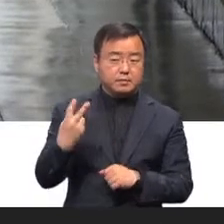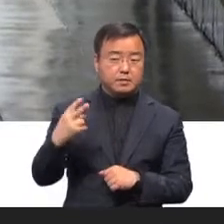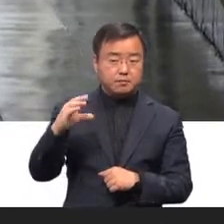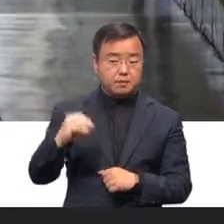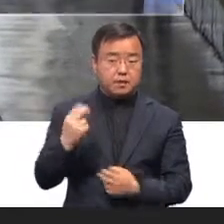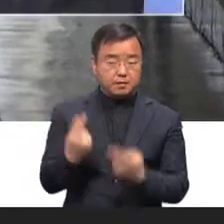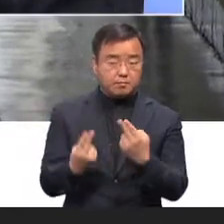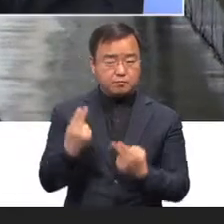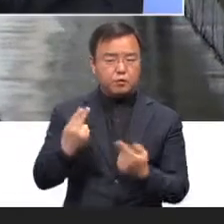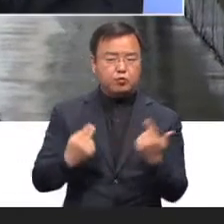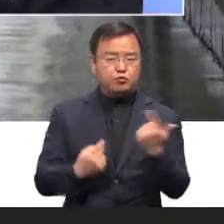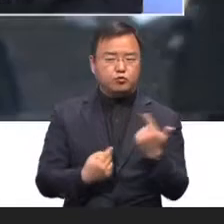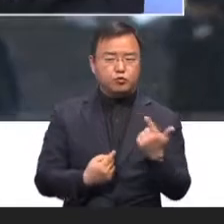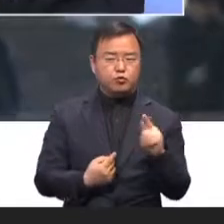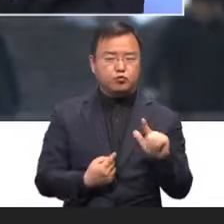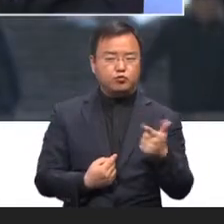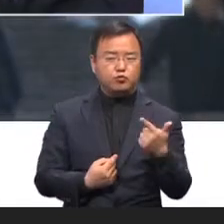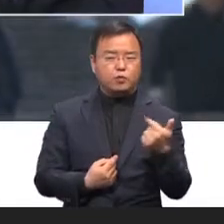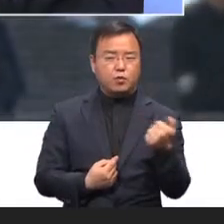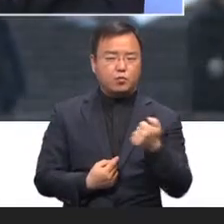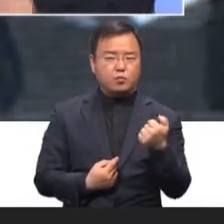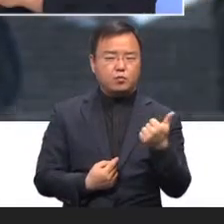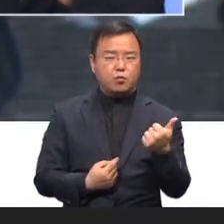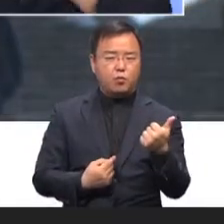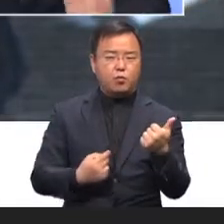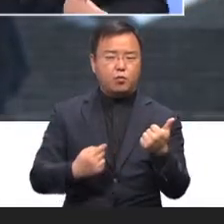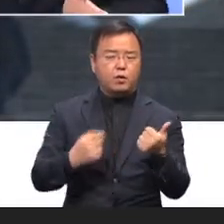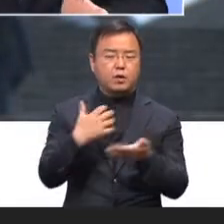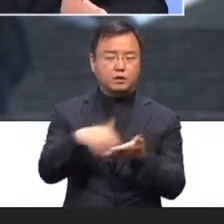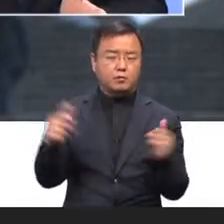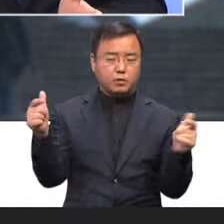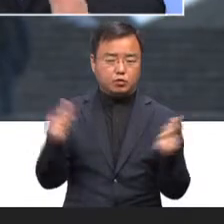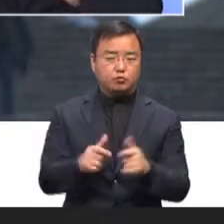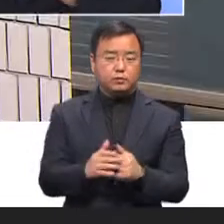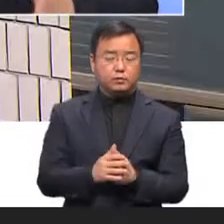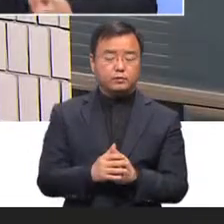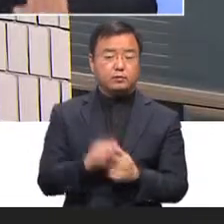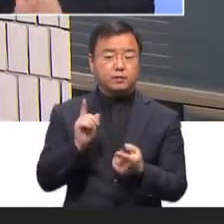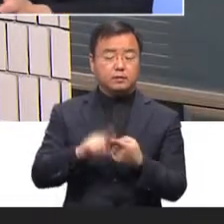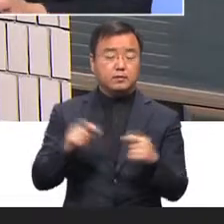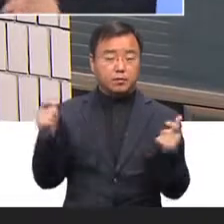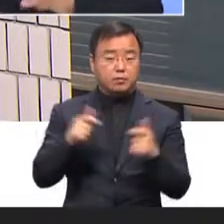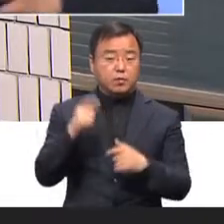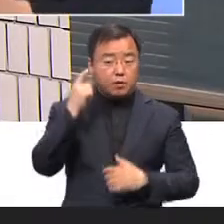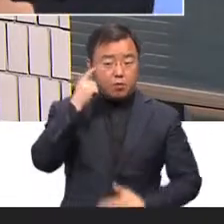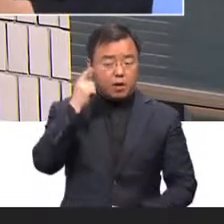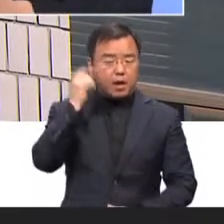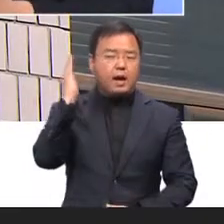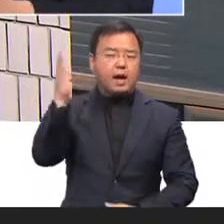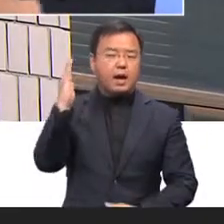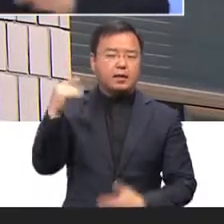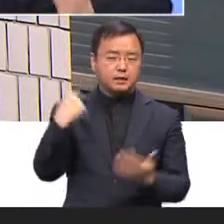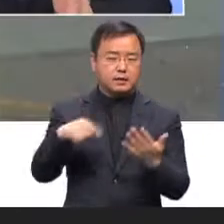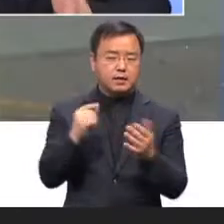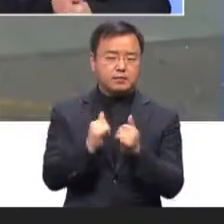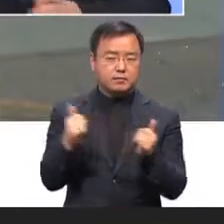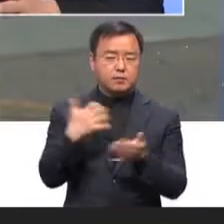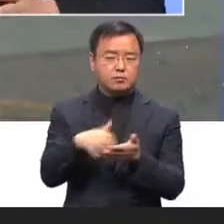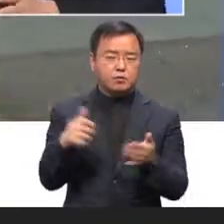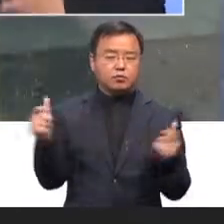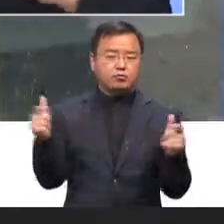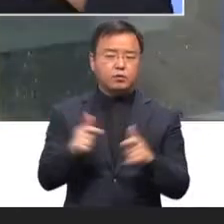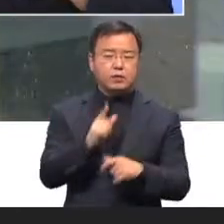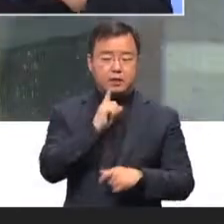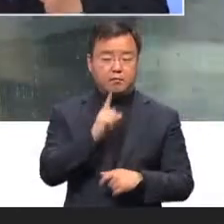약 6655 기가 줄어든 것도 그렇죠 강제 수가 그만큼 줄어 들었다는 말은 강의를 하는 사람 수가 줄어 들었다는 얘기잖아요 근데 전임교수